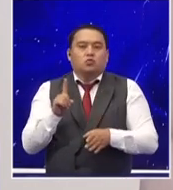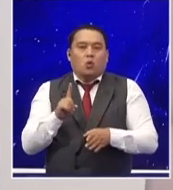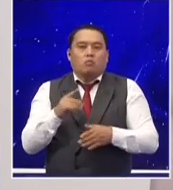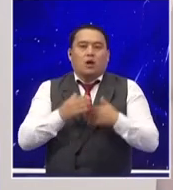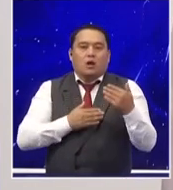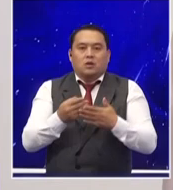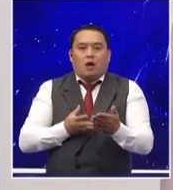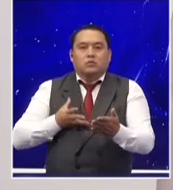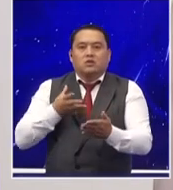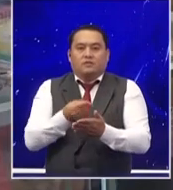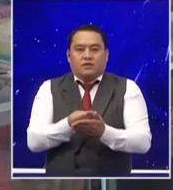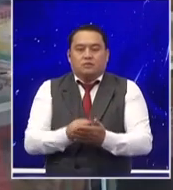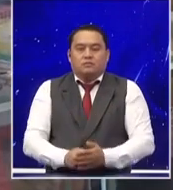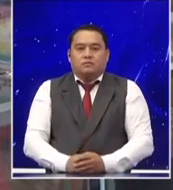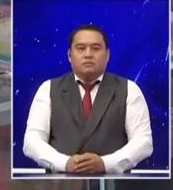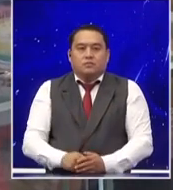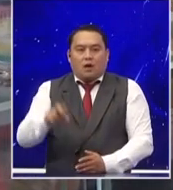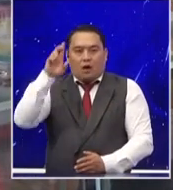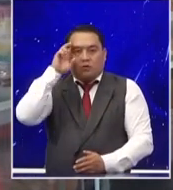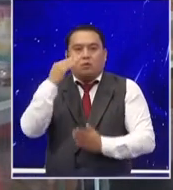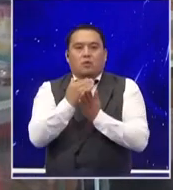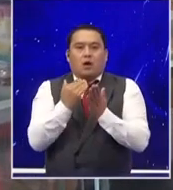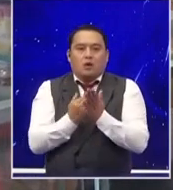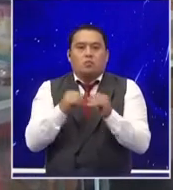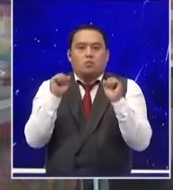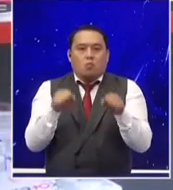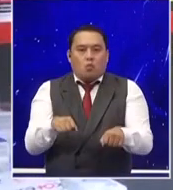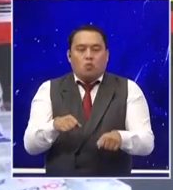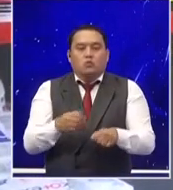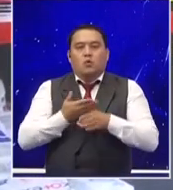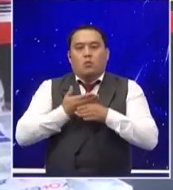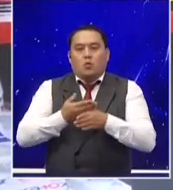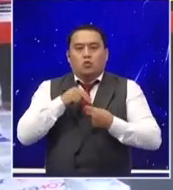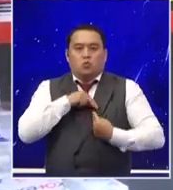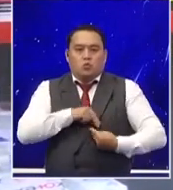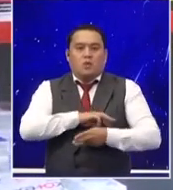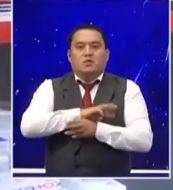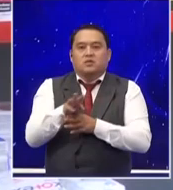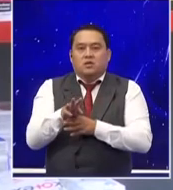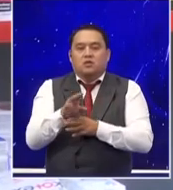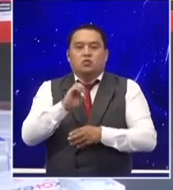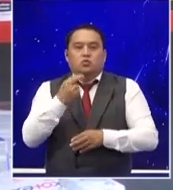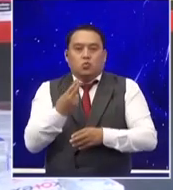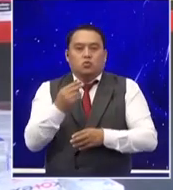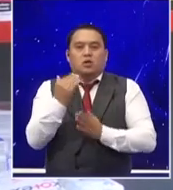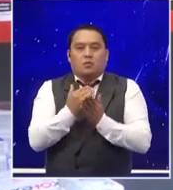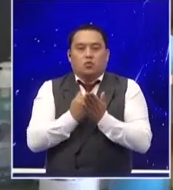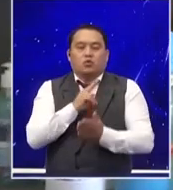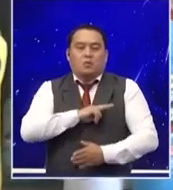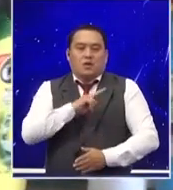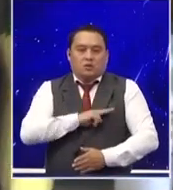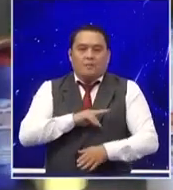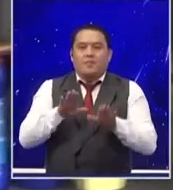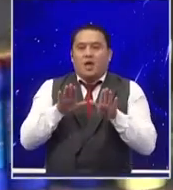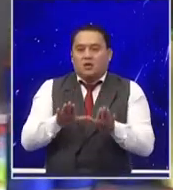практика оплачиваемая государственная программа также может оказать содействие в трудоустройстве и на социальное рабочее место именно